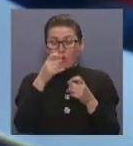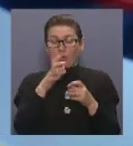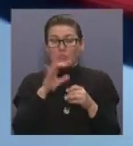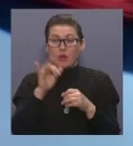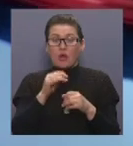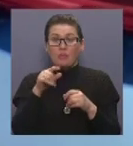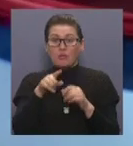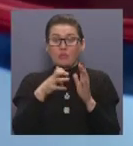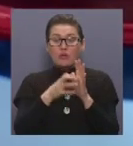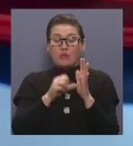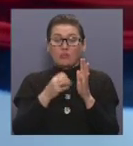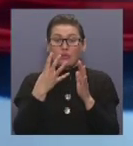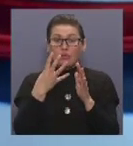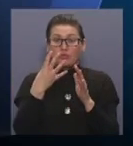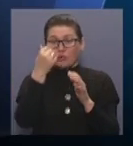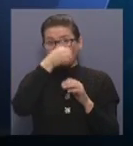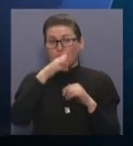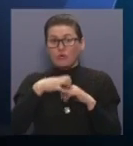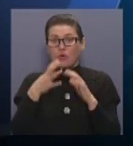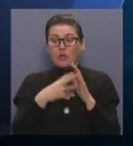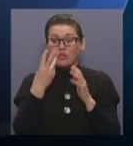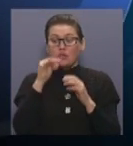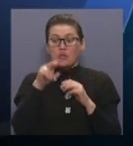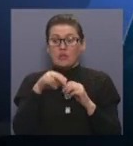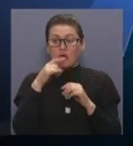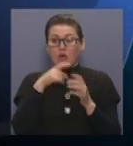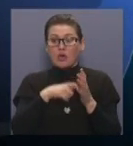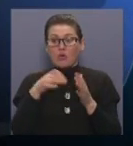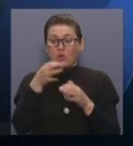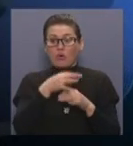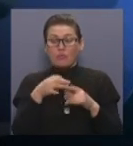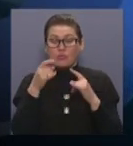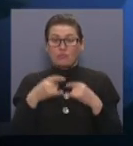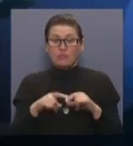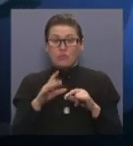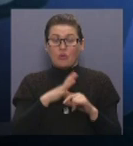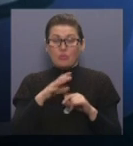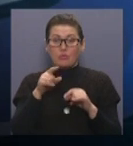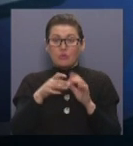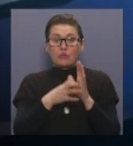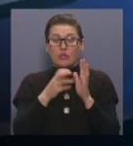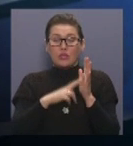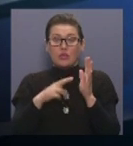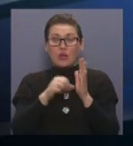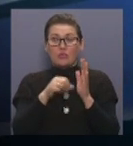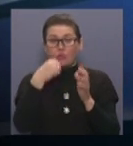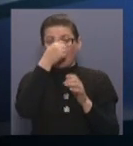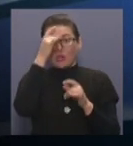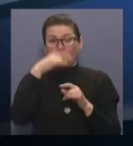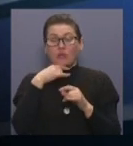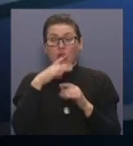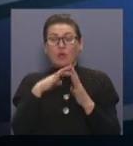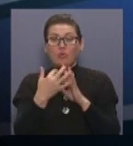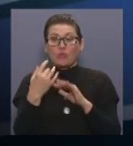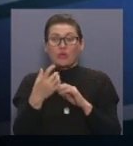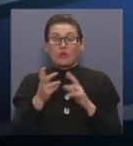Ол 1964 жылы 19 шілдеде Қарағанды облысында дүниеге келген. 1986 жылы Қазақ ауыл